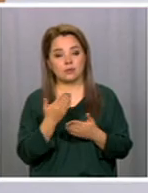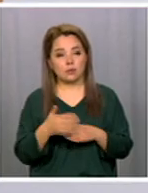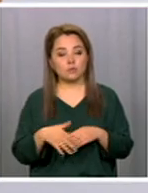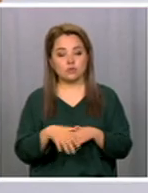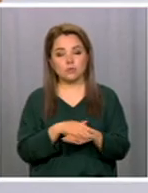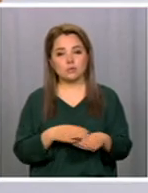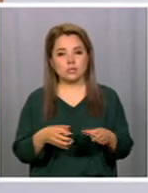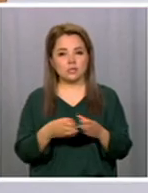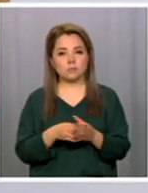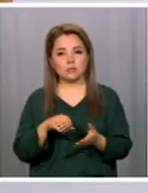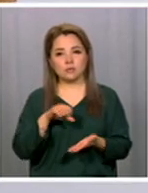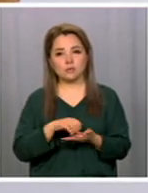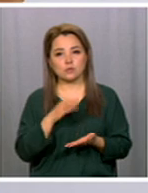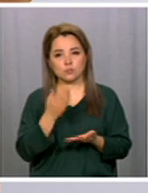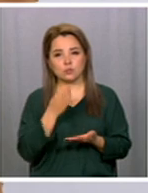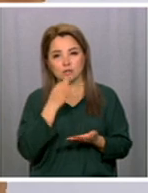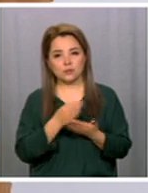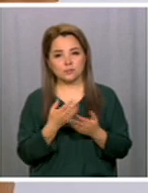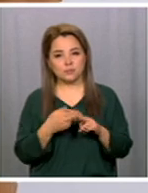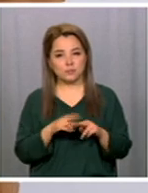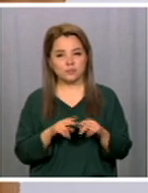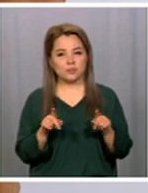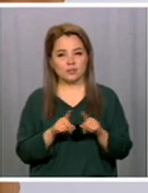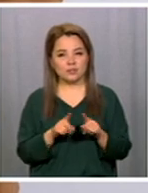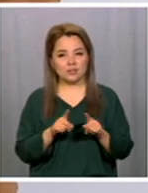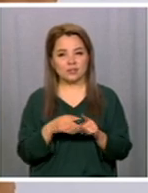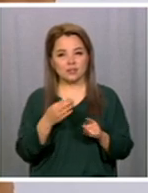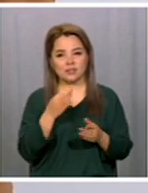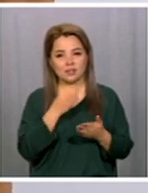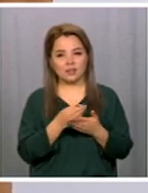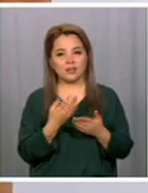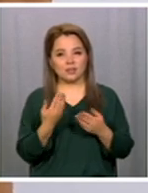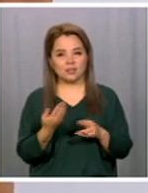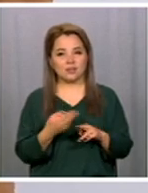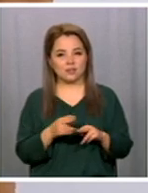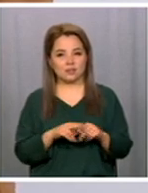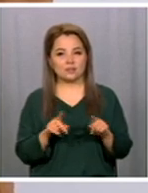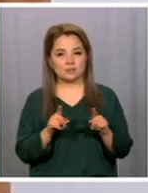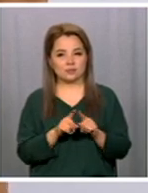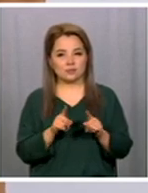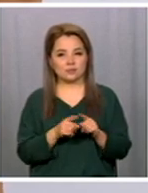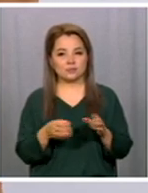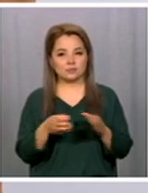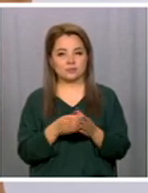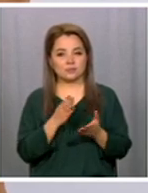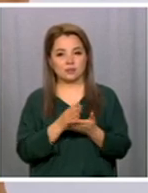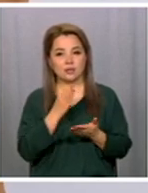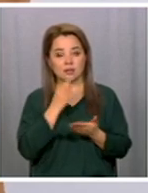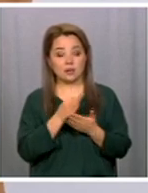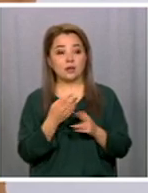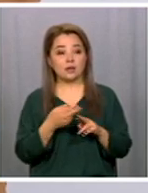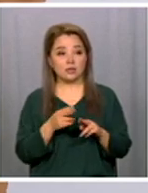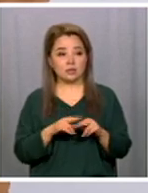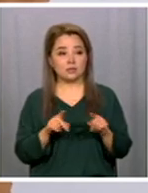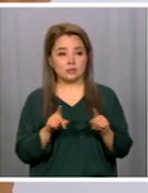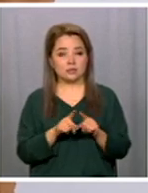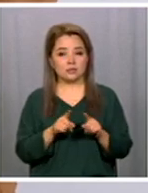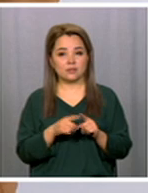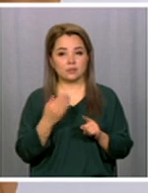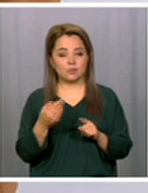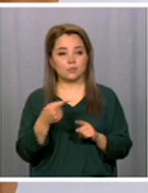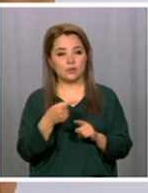квадрат азайтылған 1. Ал мында жақшаны ашайық. Жақшаны ашу ережесі бойынша минус таңбасын ескерейік. Минус